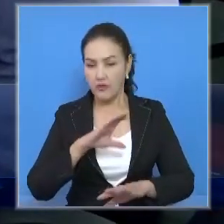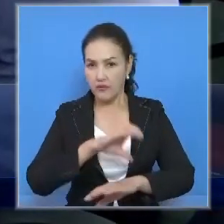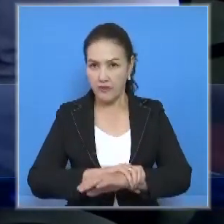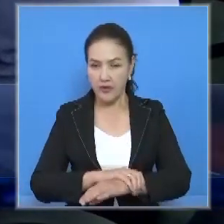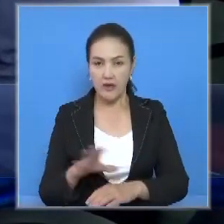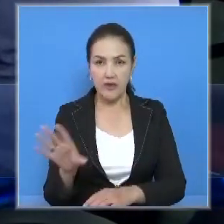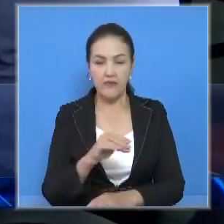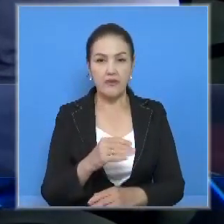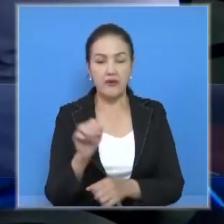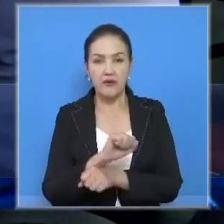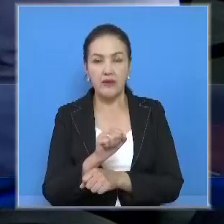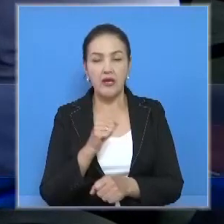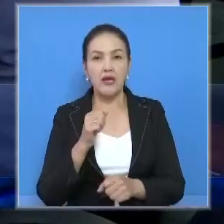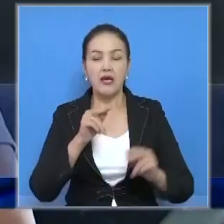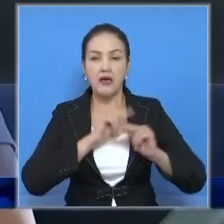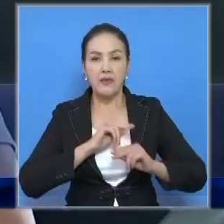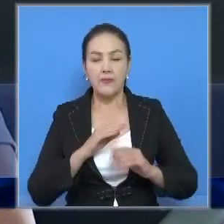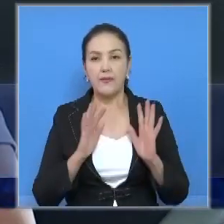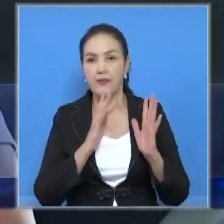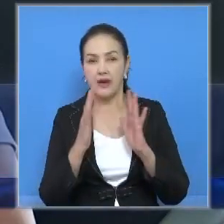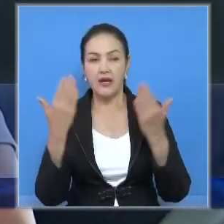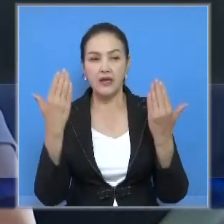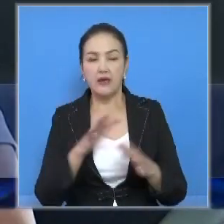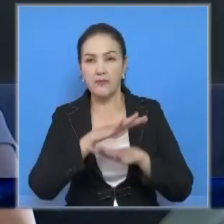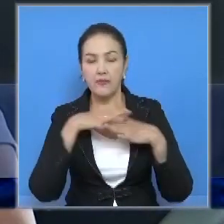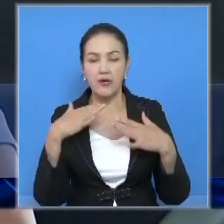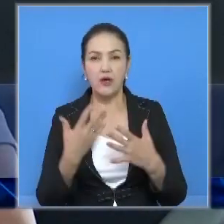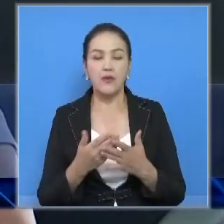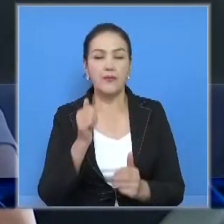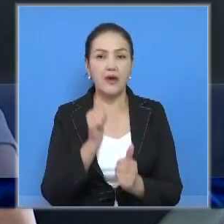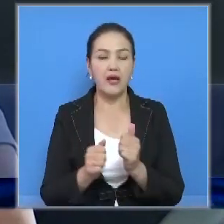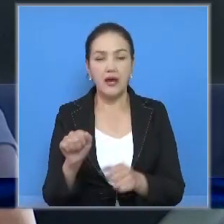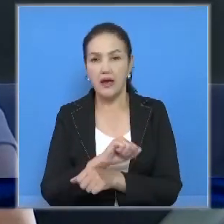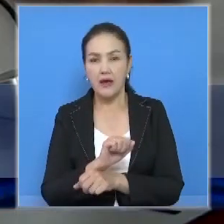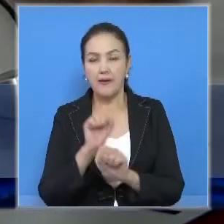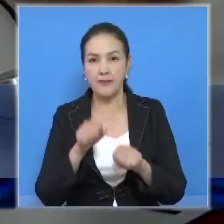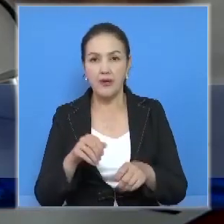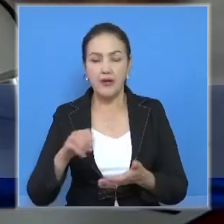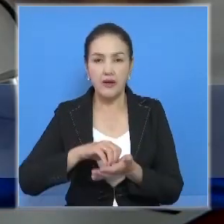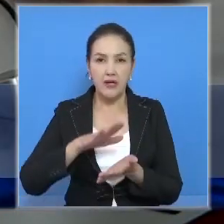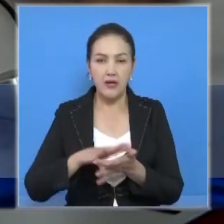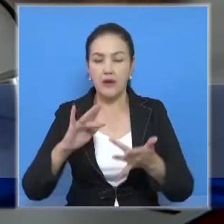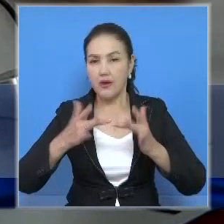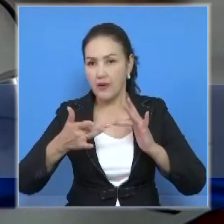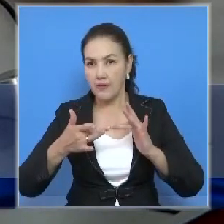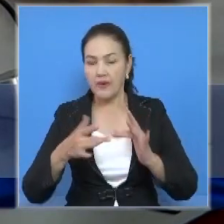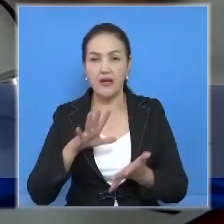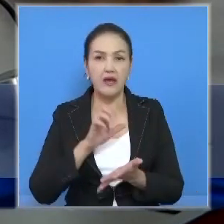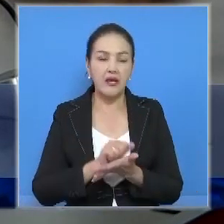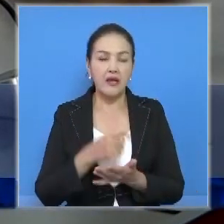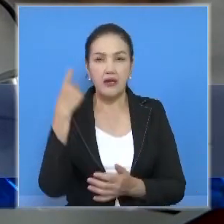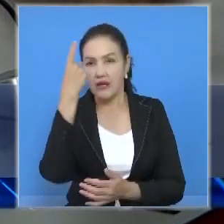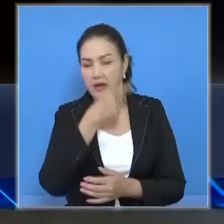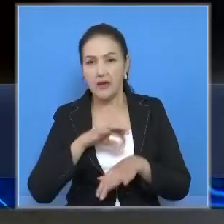что не все водители работают в таксопарках. Сейчас много платформ, где каждый водитель может пройти регистрацию онлайн и заниматься